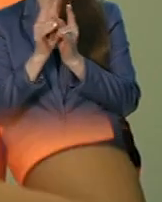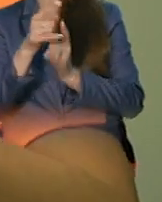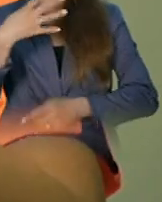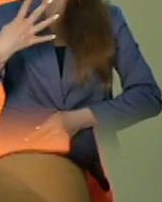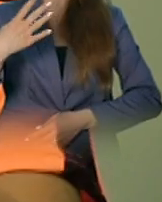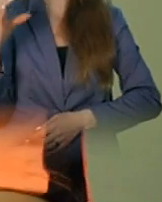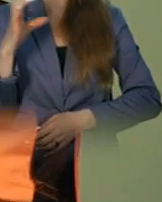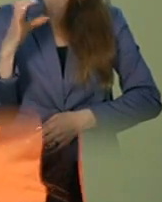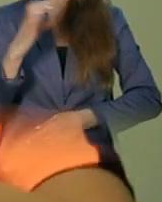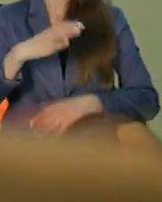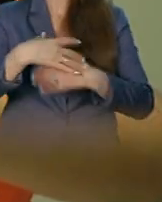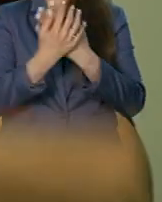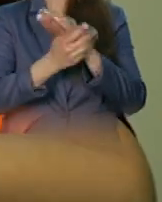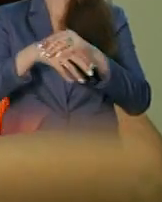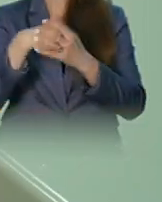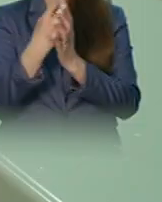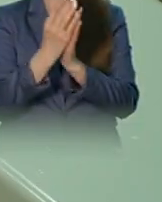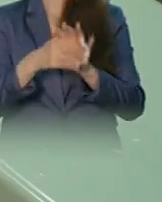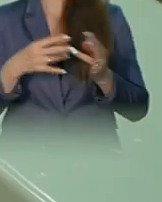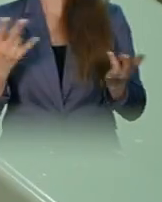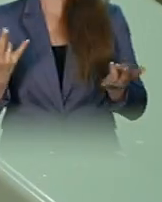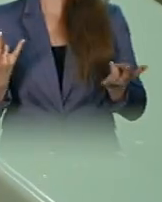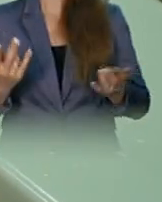Қолды 40 секунд бойы жуу керек.